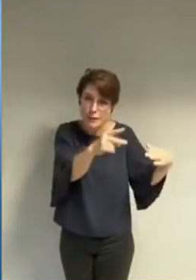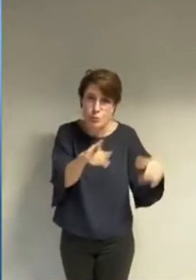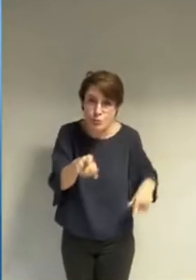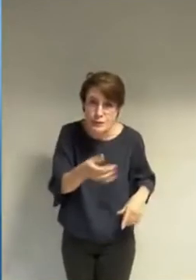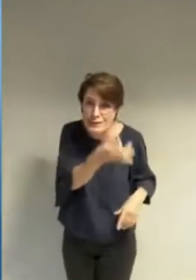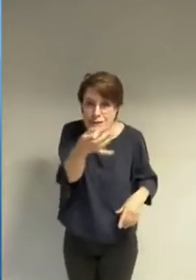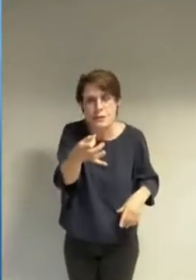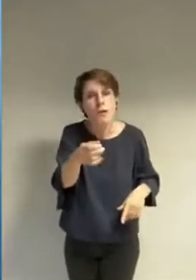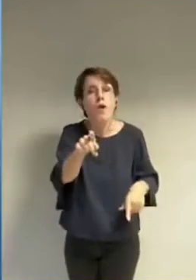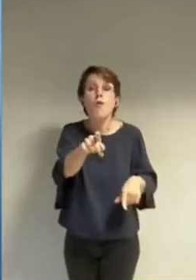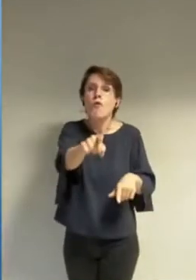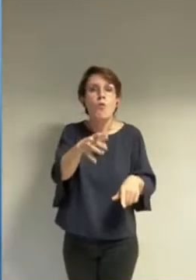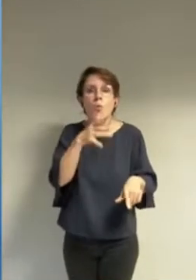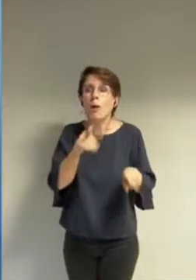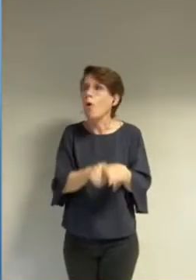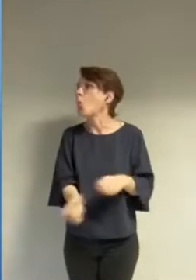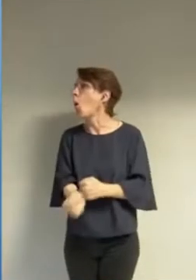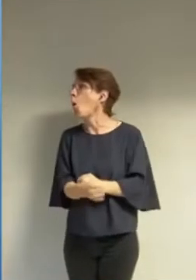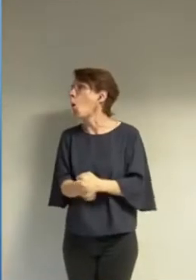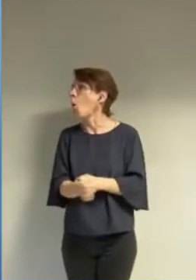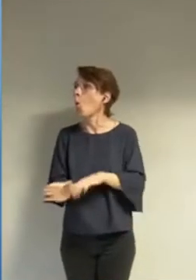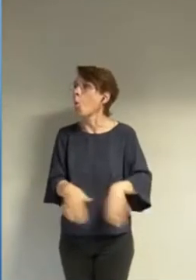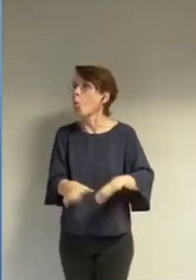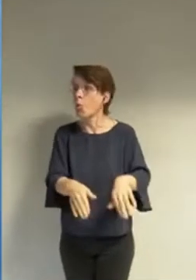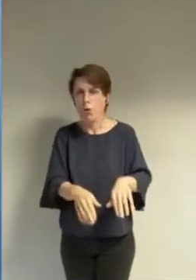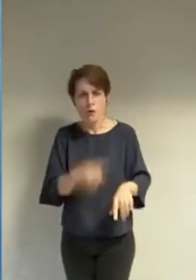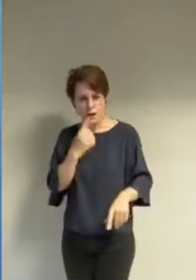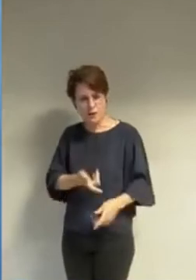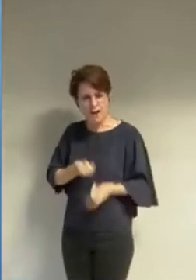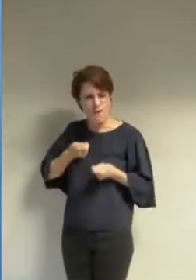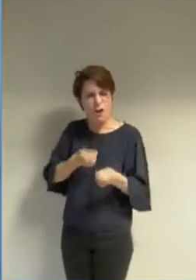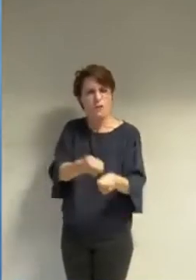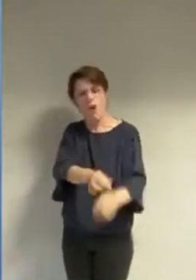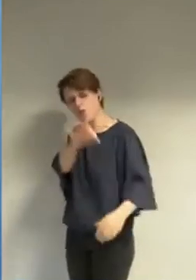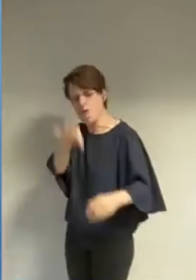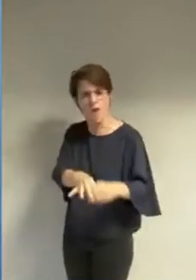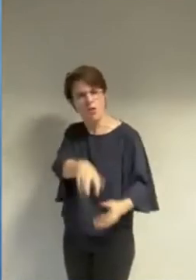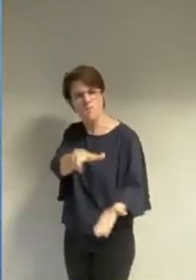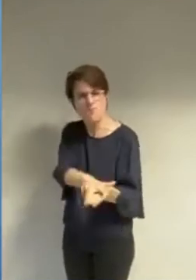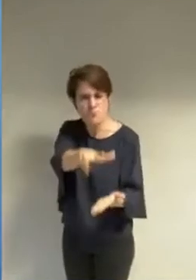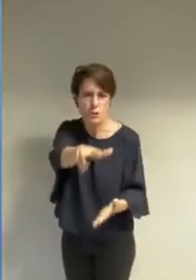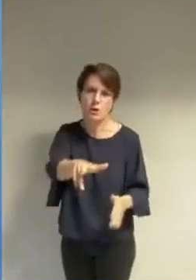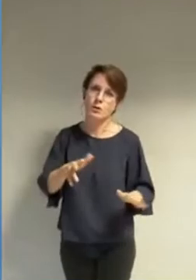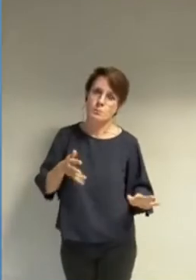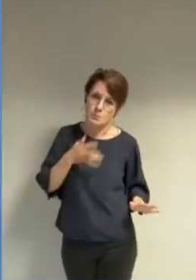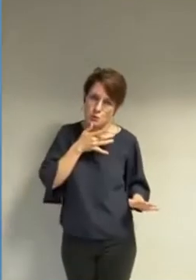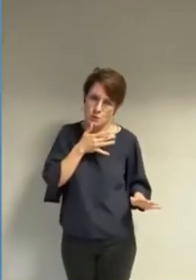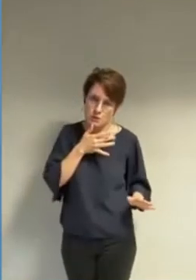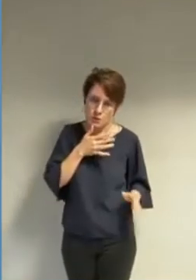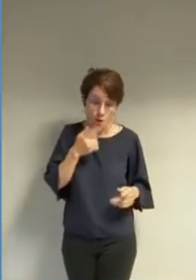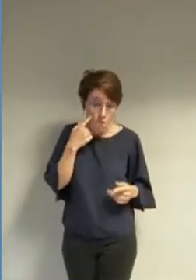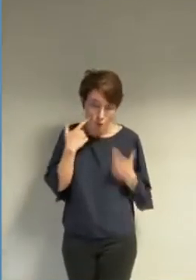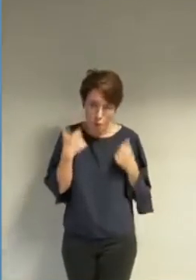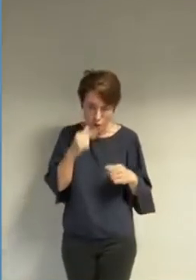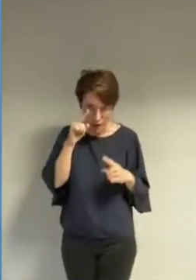ville et à son image. Vous ne pouvez pas passer en force sur un sujet aussi sensible qui sépare autant